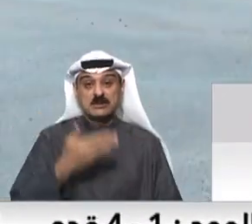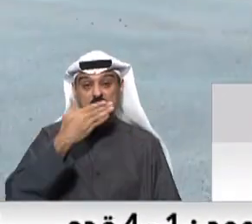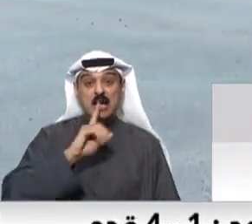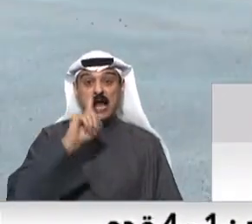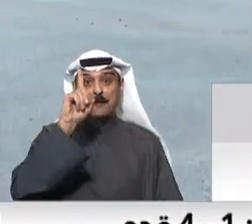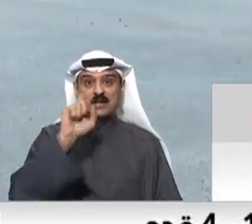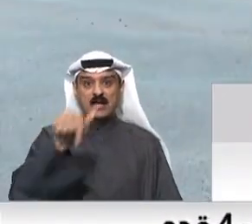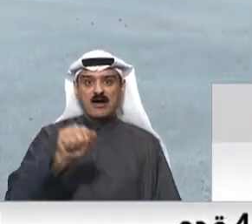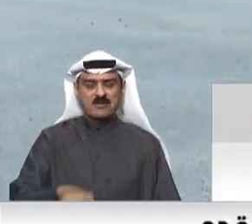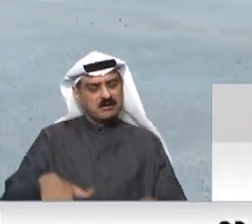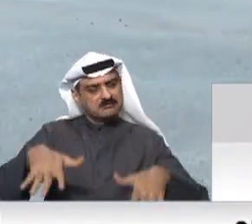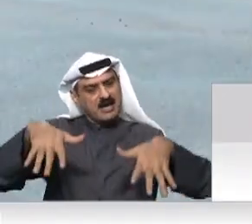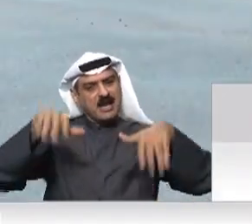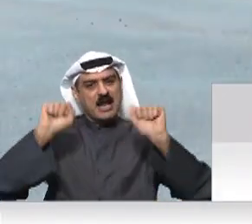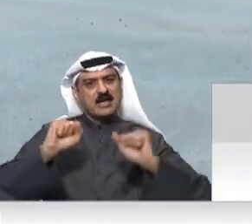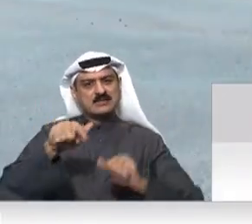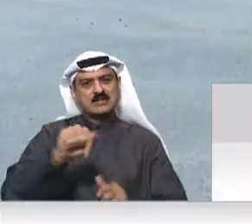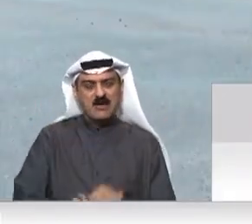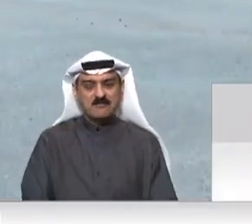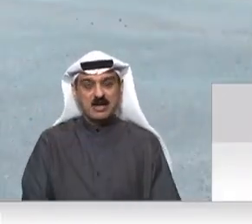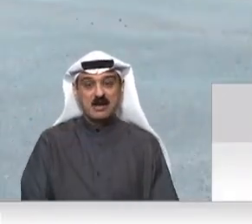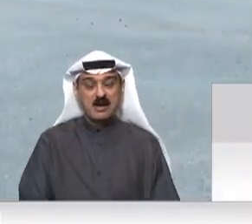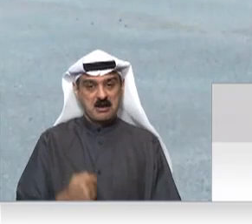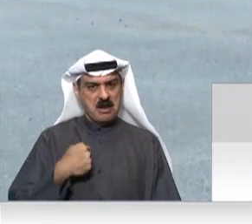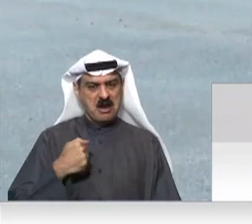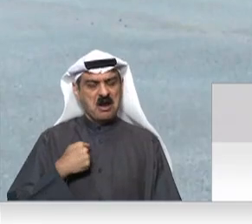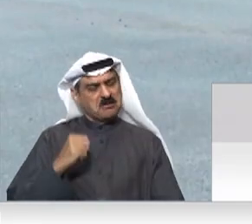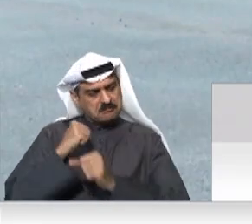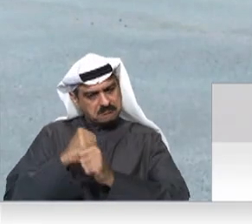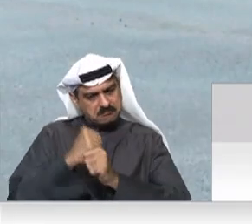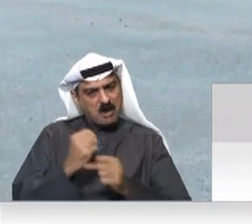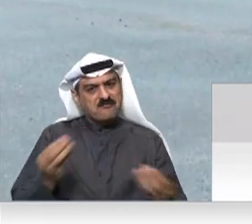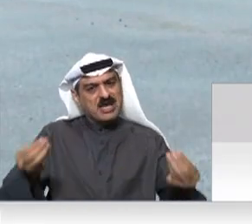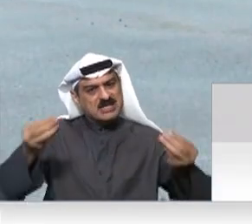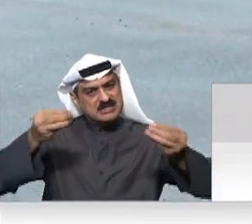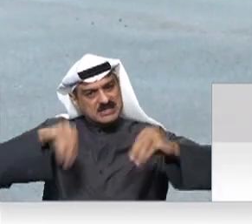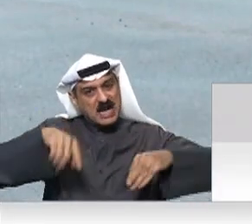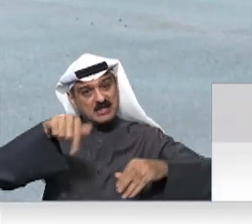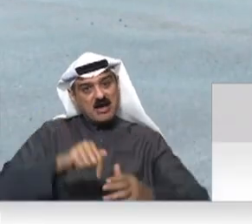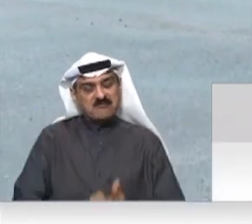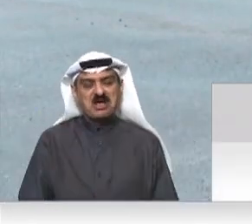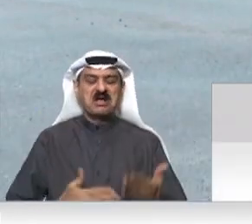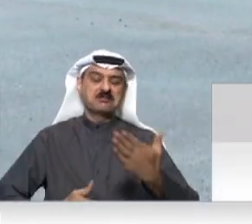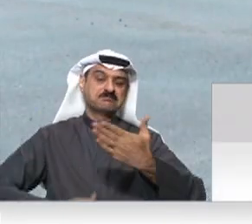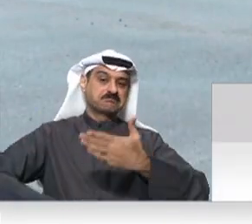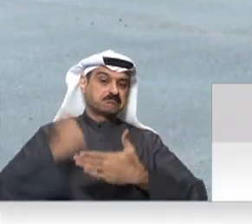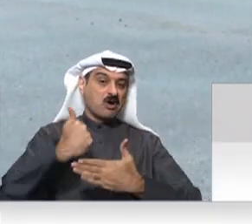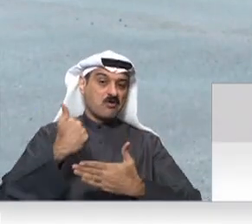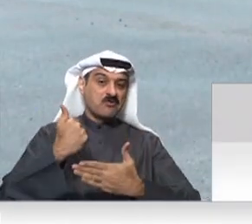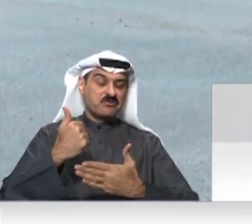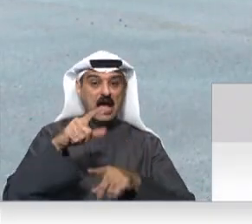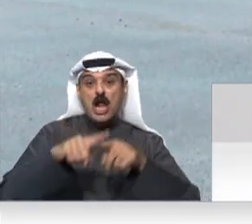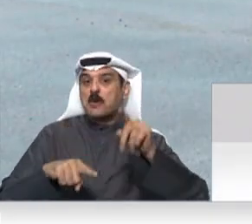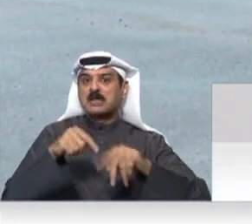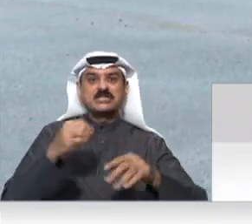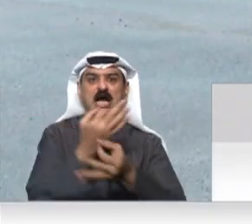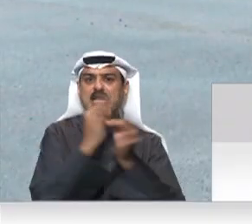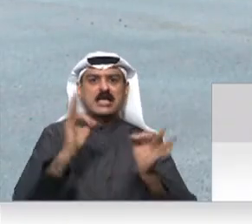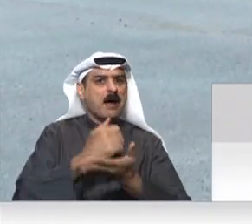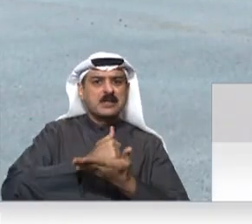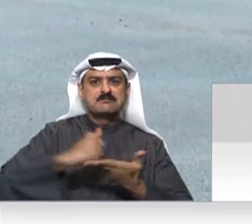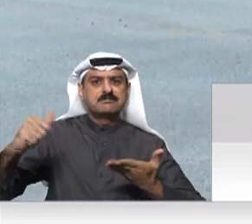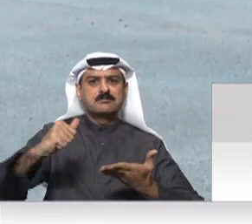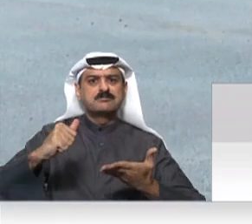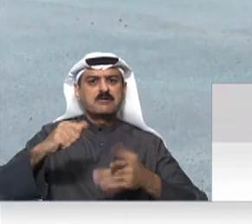العالمين تحت شعار كبك لجعل المزيد ممكنا قدرنا نتغلب على التحدي هذا وشغلنا المصفاة على أكمل